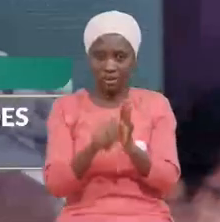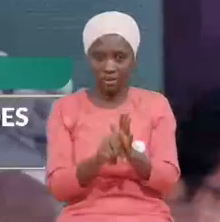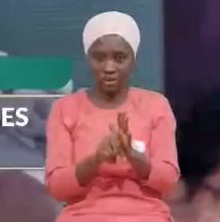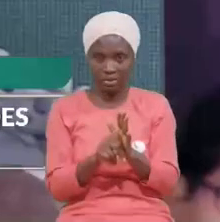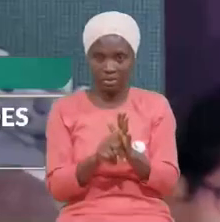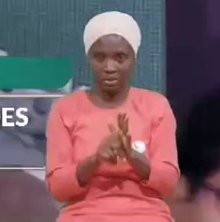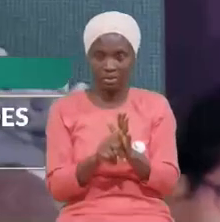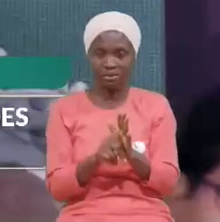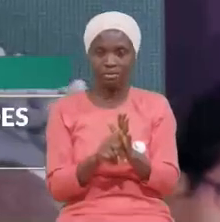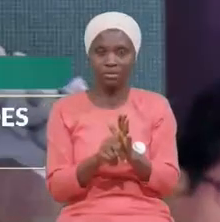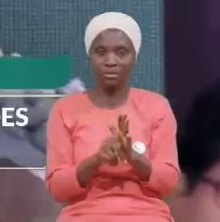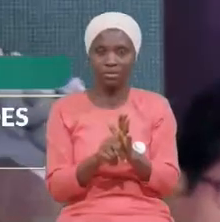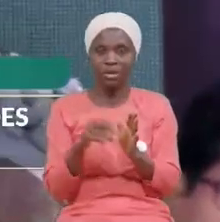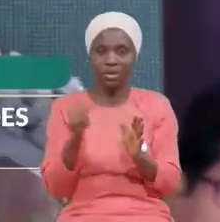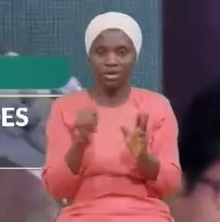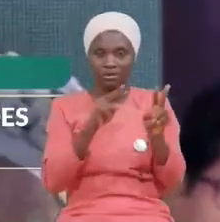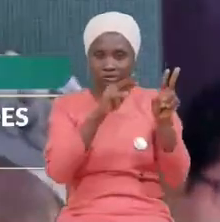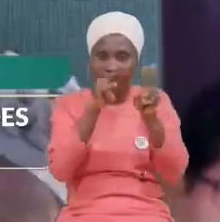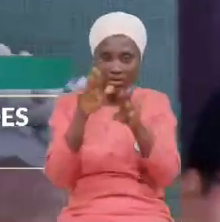des héros vigilants.